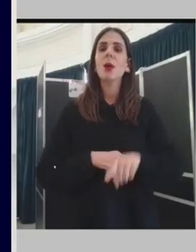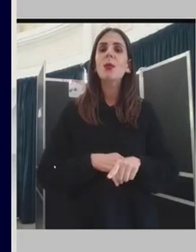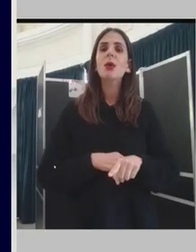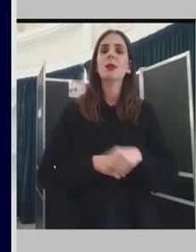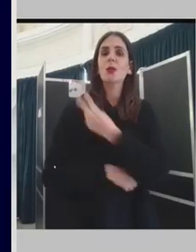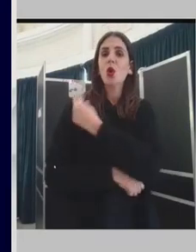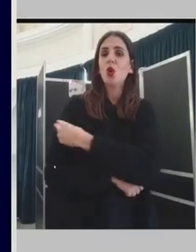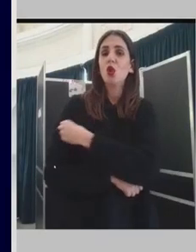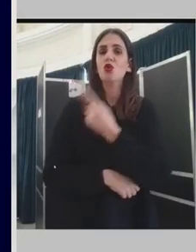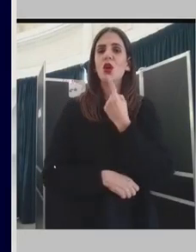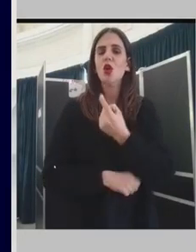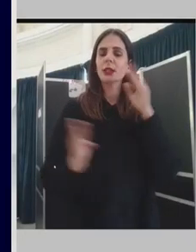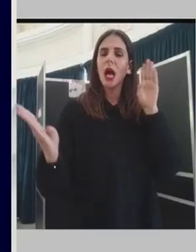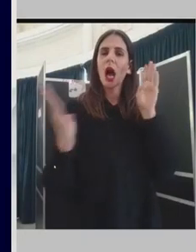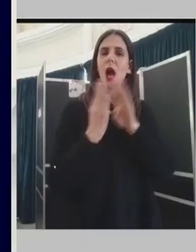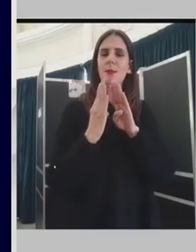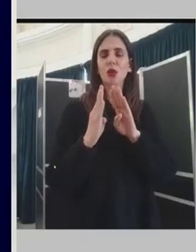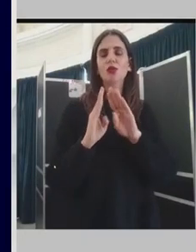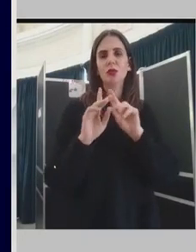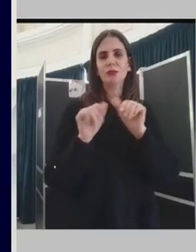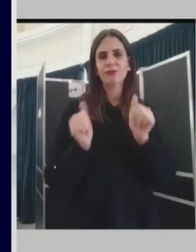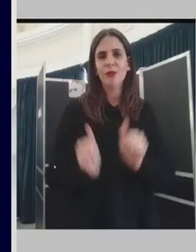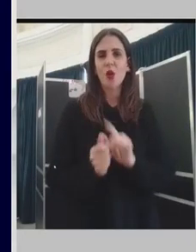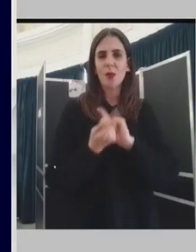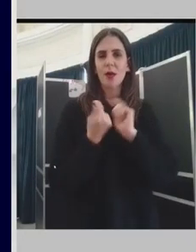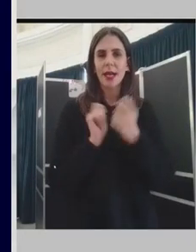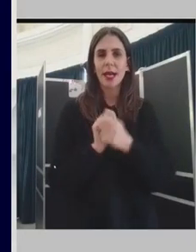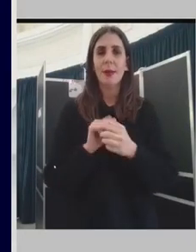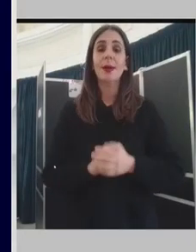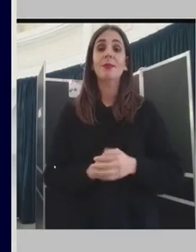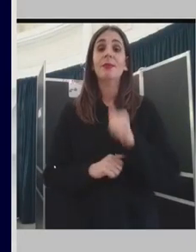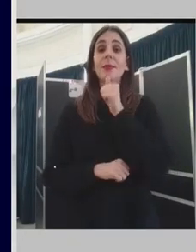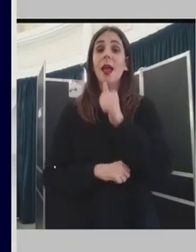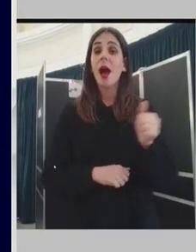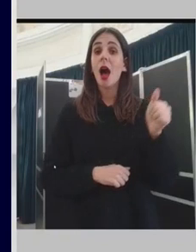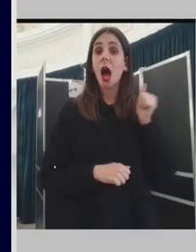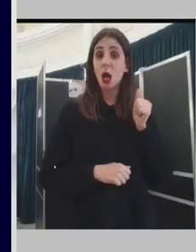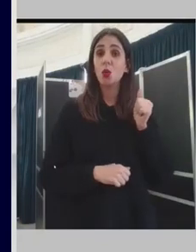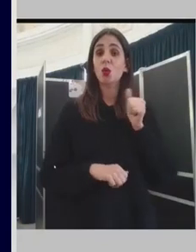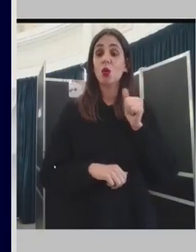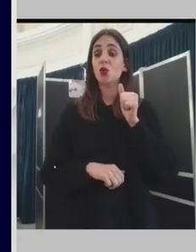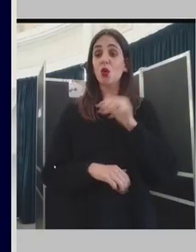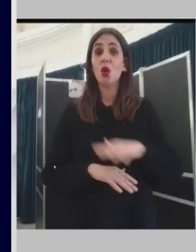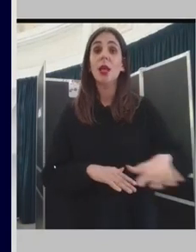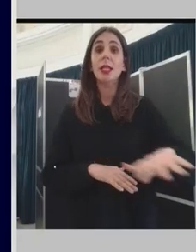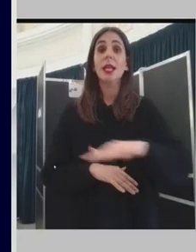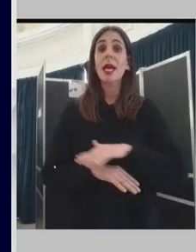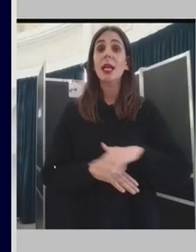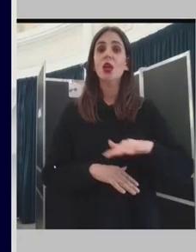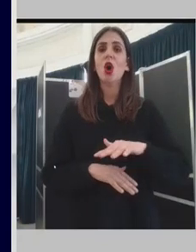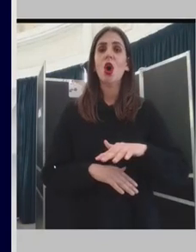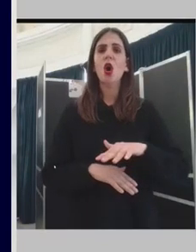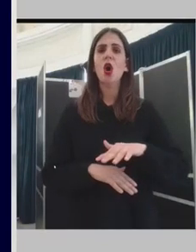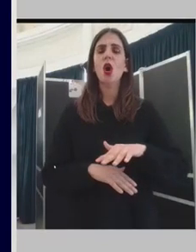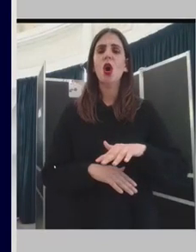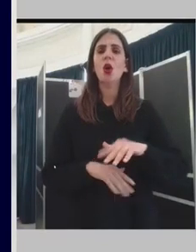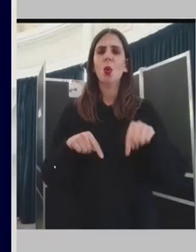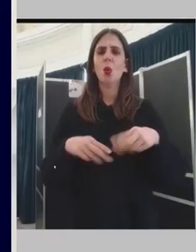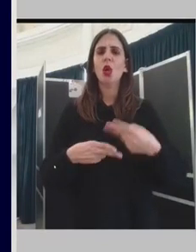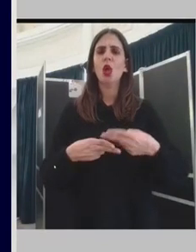Rossa. L'anno scorso sul territorio a questa attività ha partecipato soltanto l'istituto agrario,